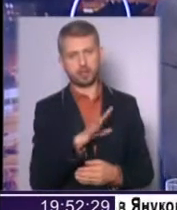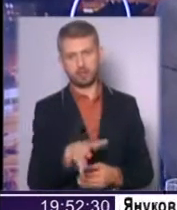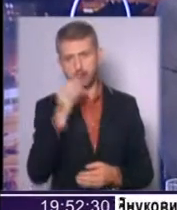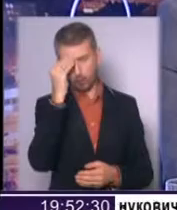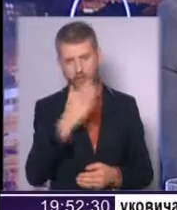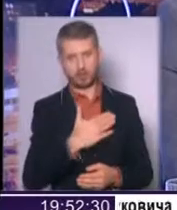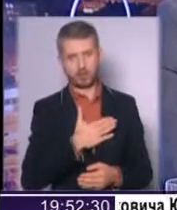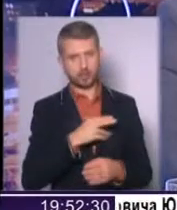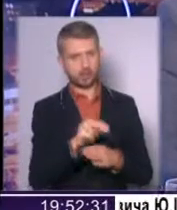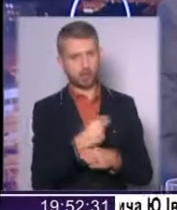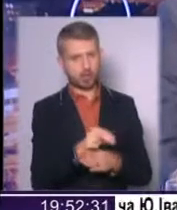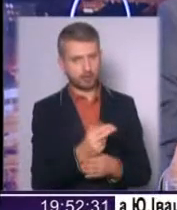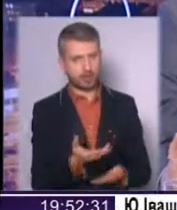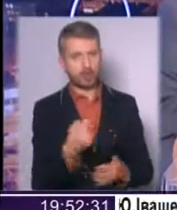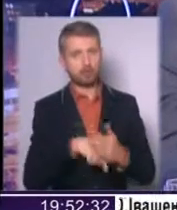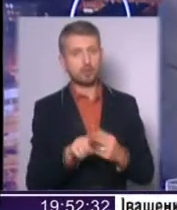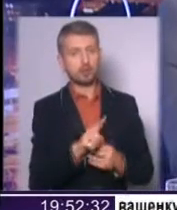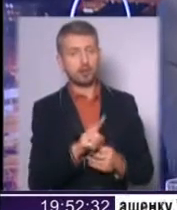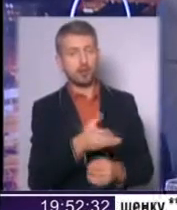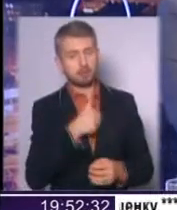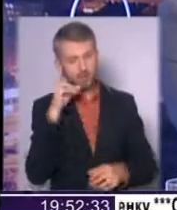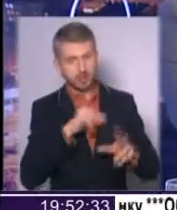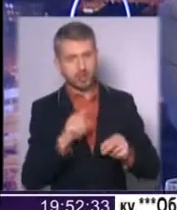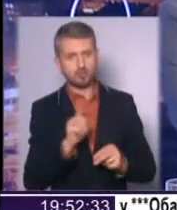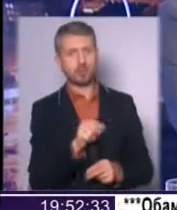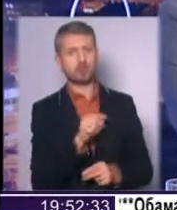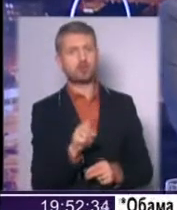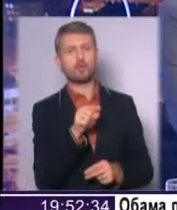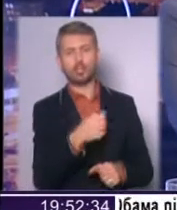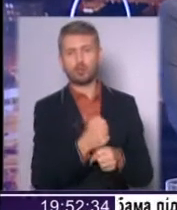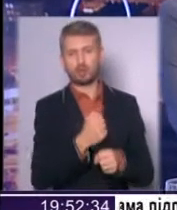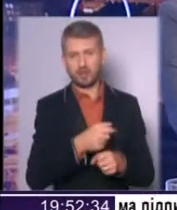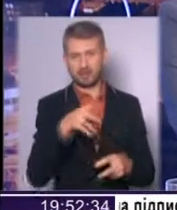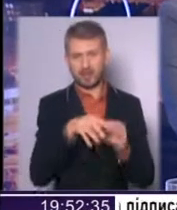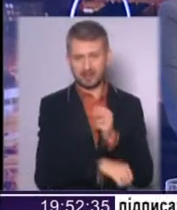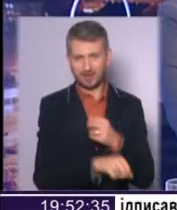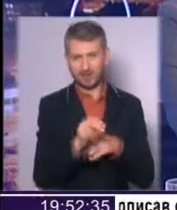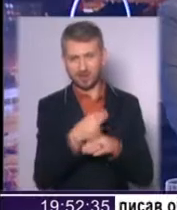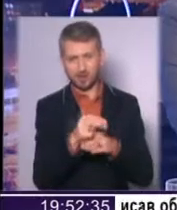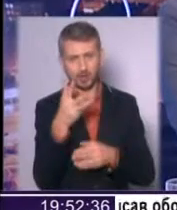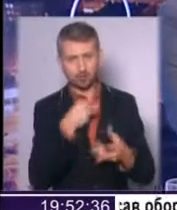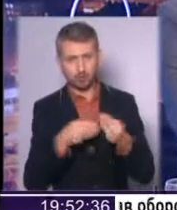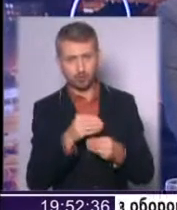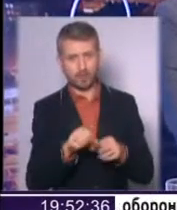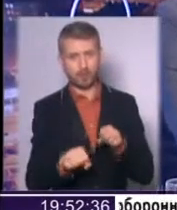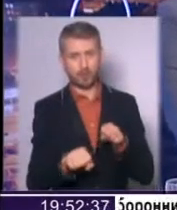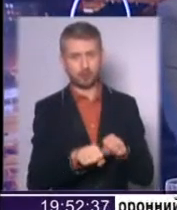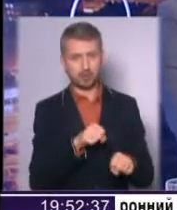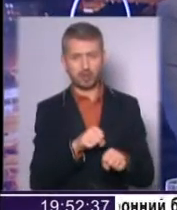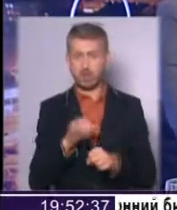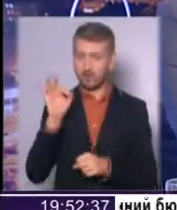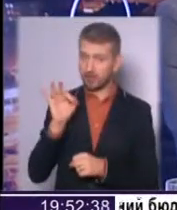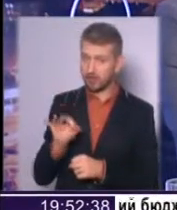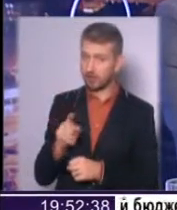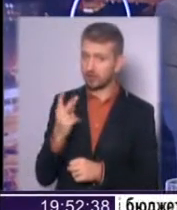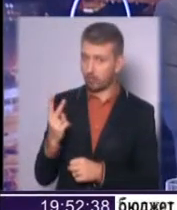і там їх банально купують. А тому, звісно, я з вами згідний, потрібно це робити. Але при цьому ви не голосували за закон про державне фінансування